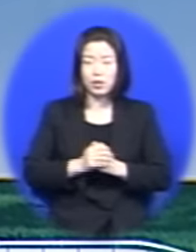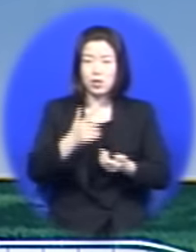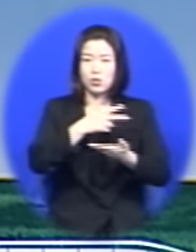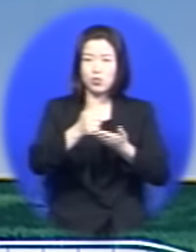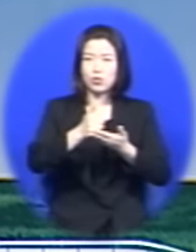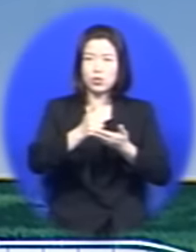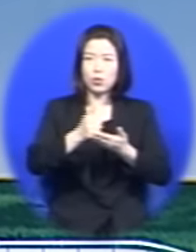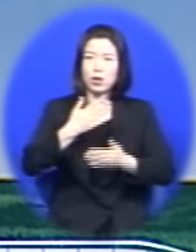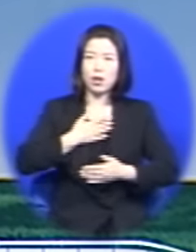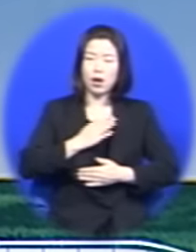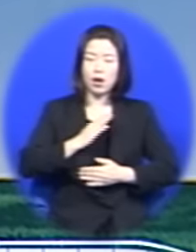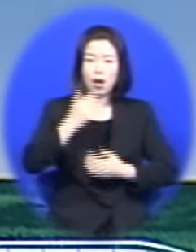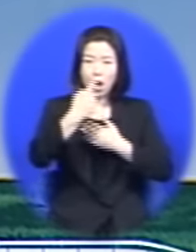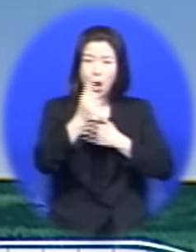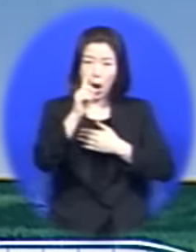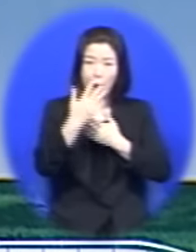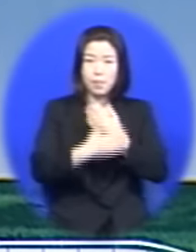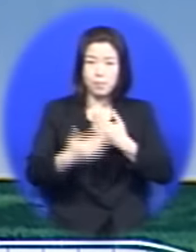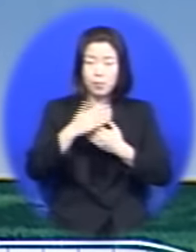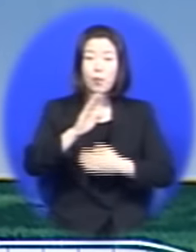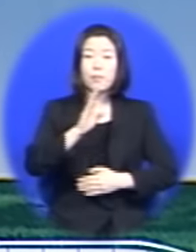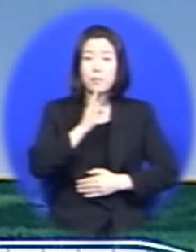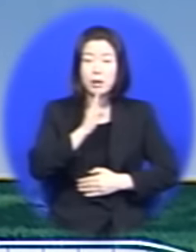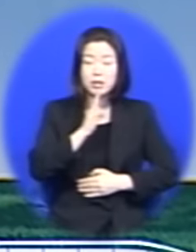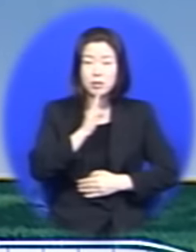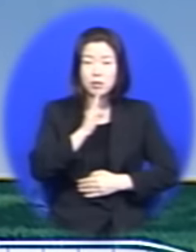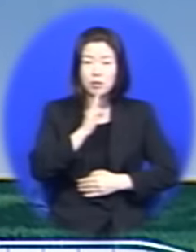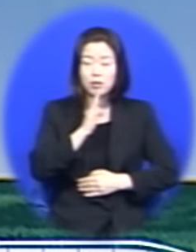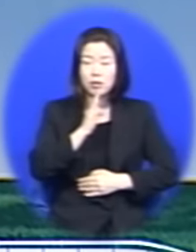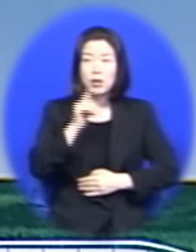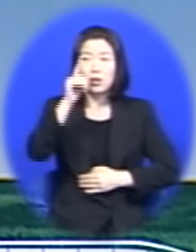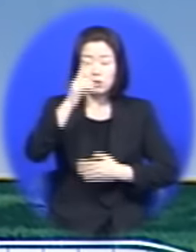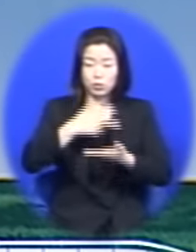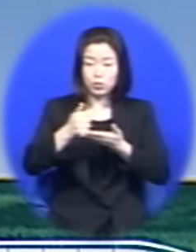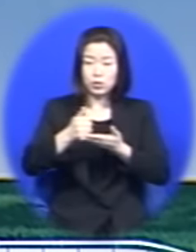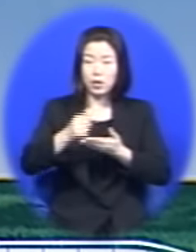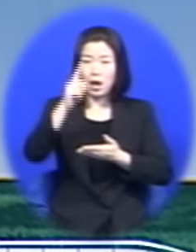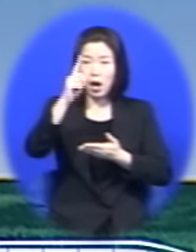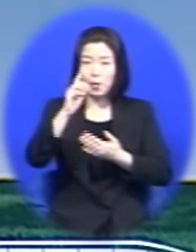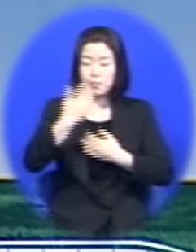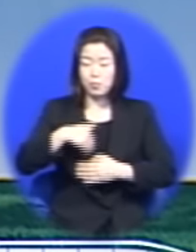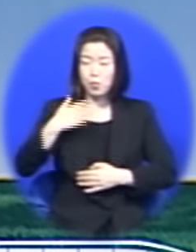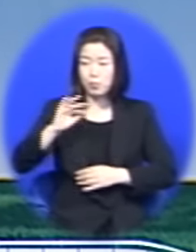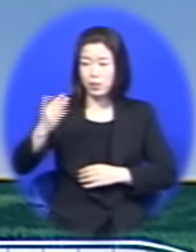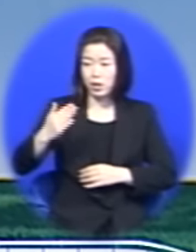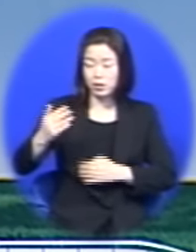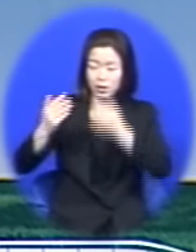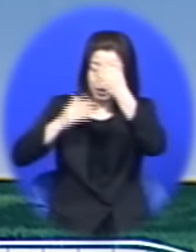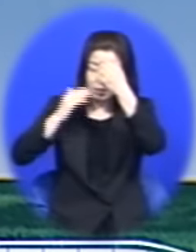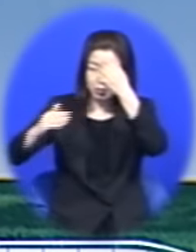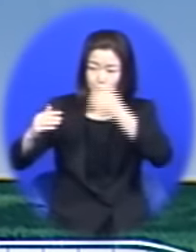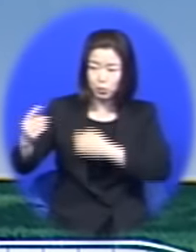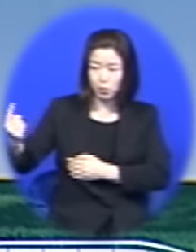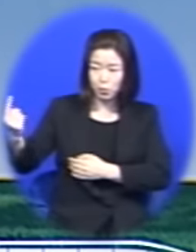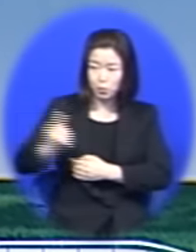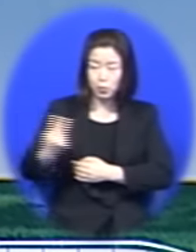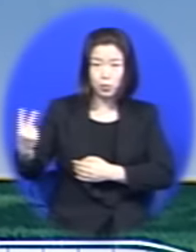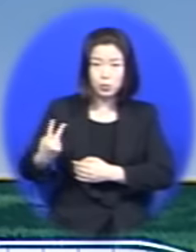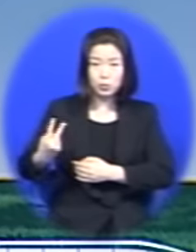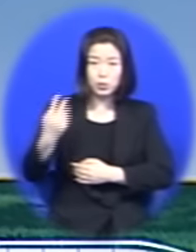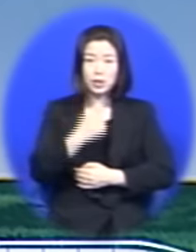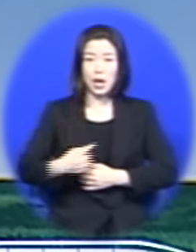주님과는 한 몸이 되는데 주님과 한 몸이 된 성도들끼리는 한 몸이 안 된다면 그건 말이 안 맞잖아요.